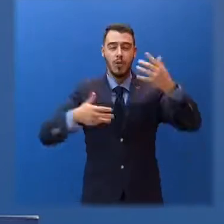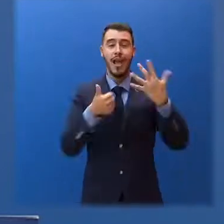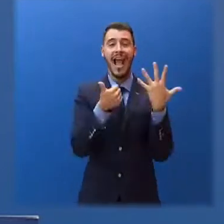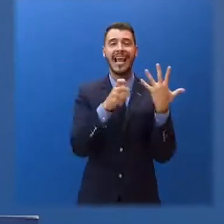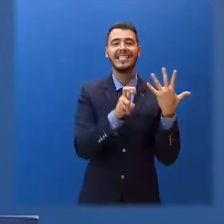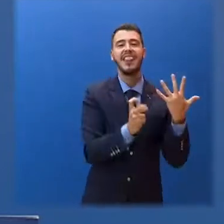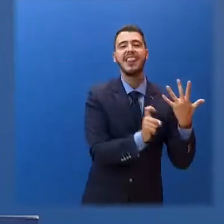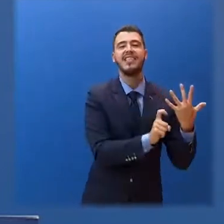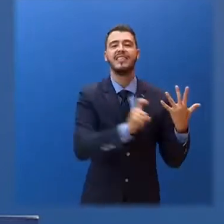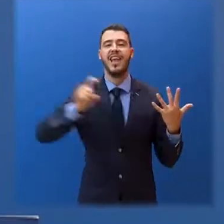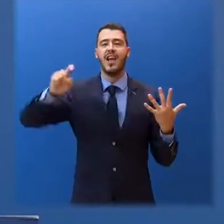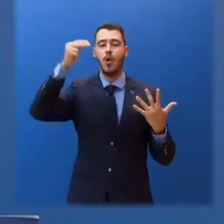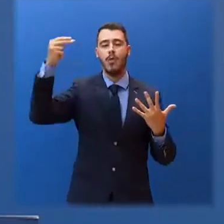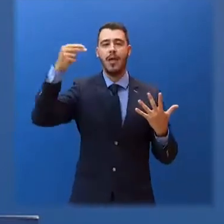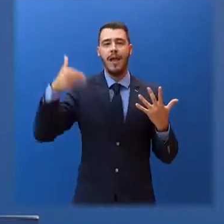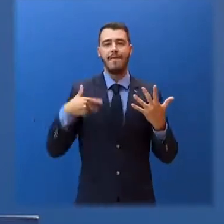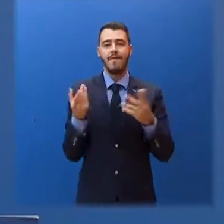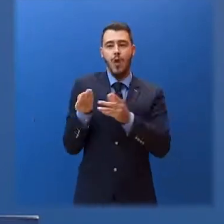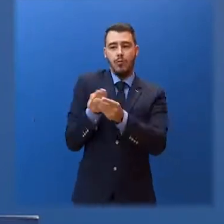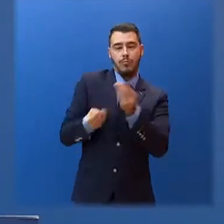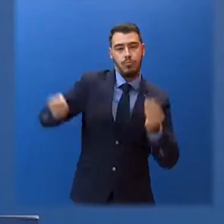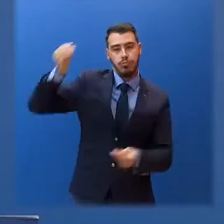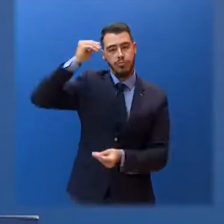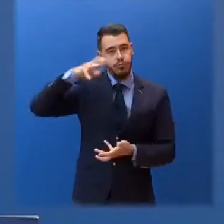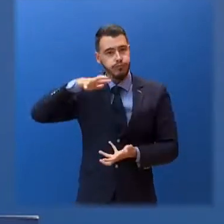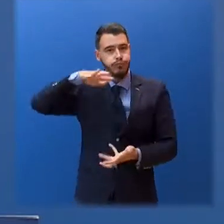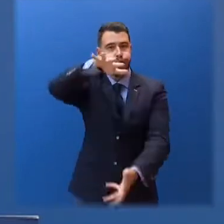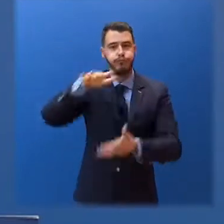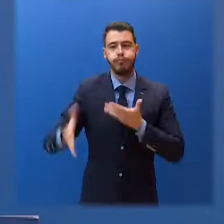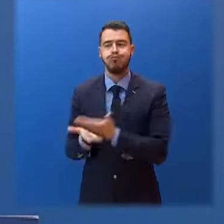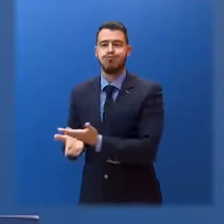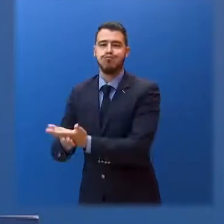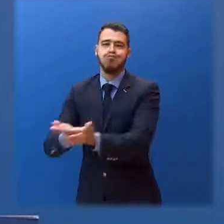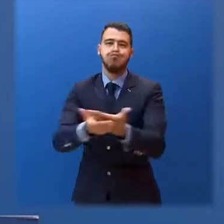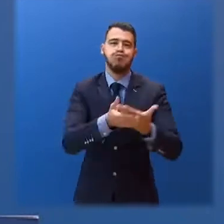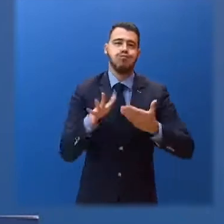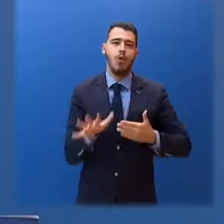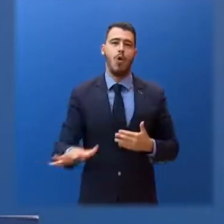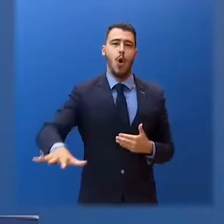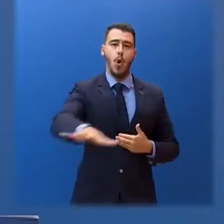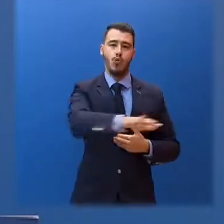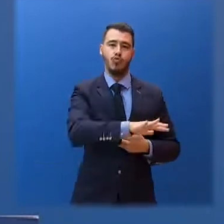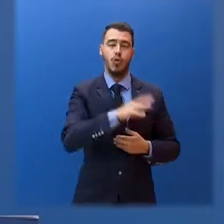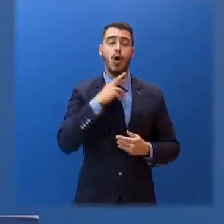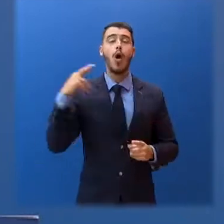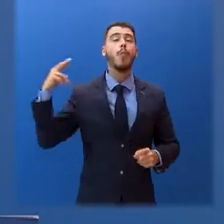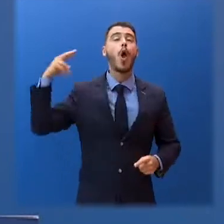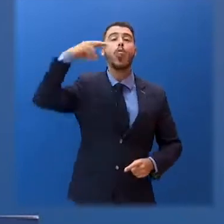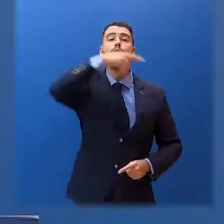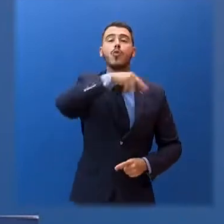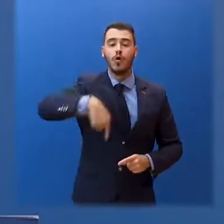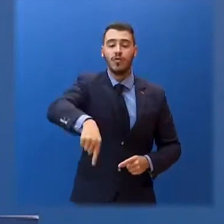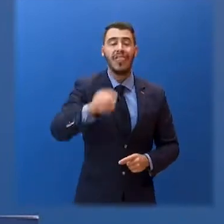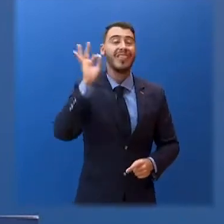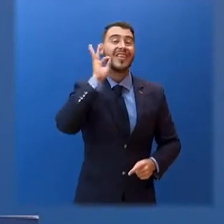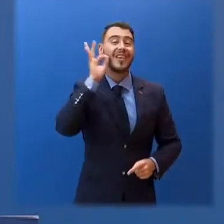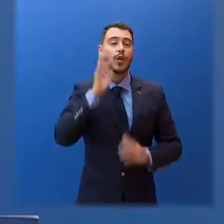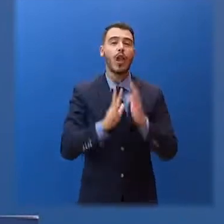ευρώ. Το σχέδιο αυτό θα συνεχιστεί με μέτρα στήριξης που θα ανακοινώσει ο Πρωθυπουργός στη Θεσσαλονίκη το